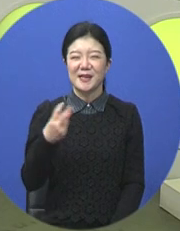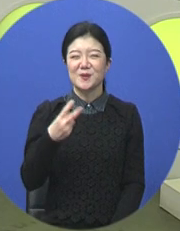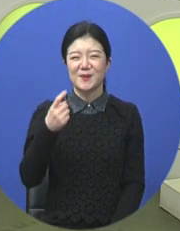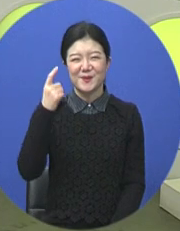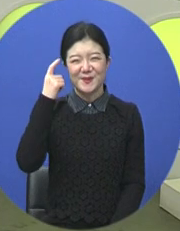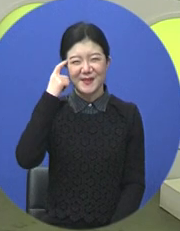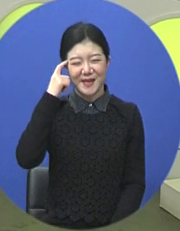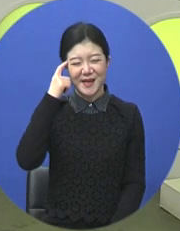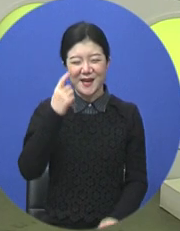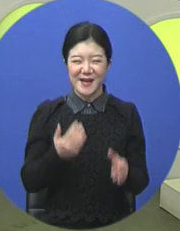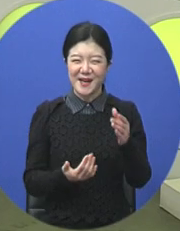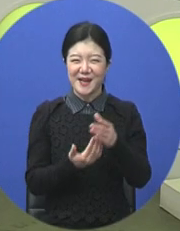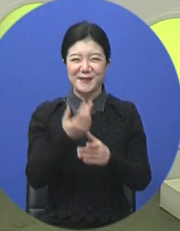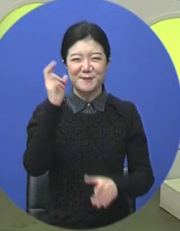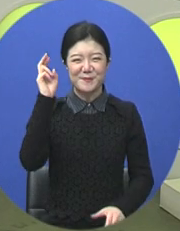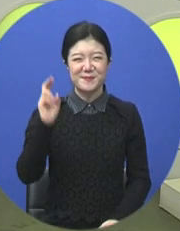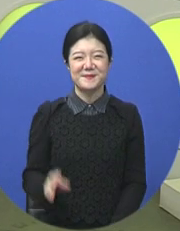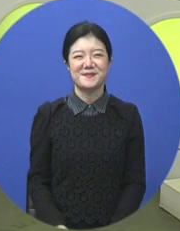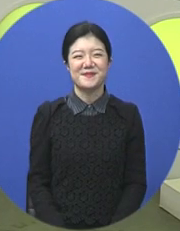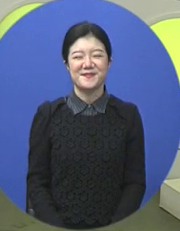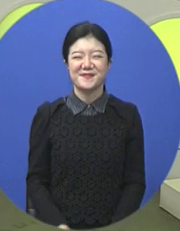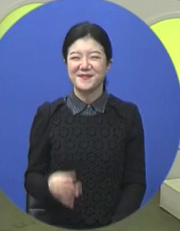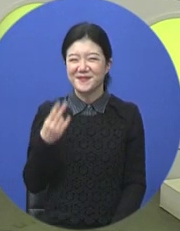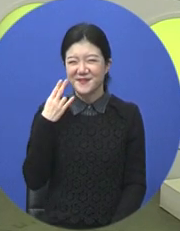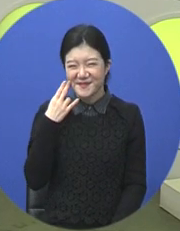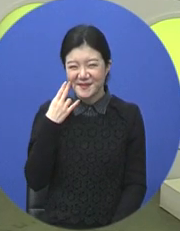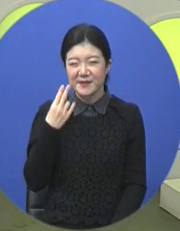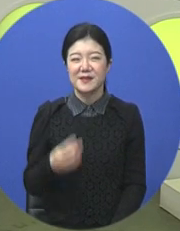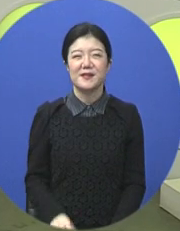생각나실 거에요 눈썹은 나르